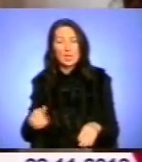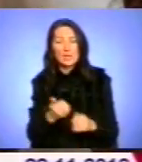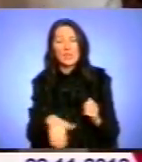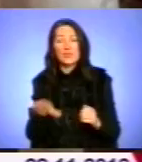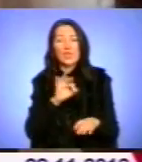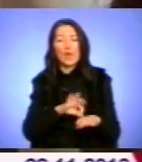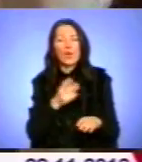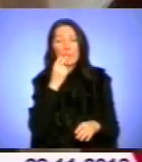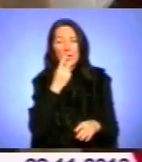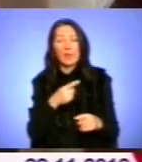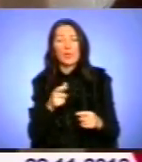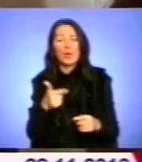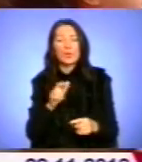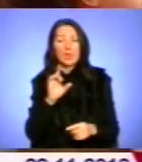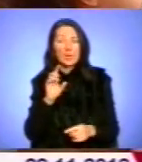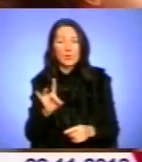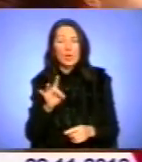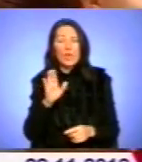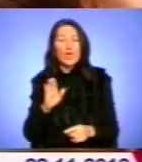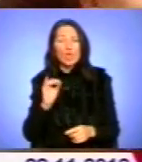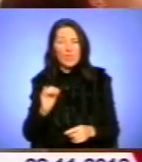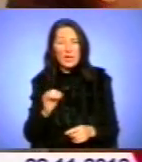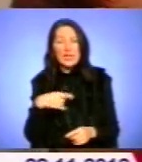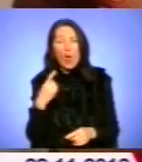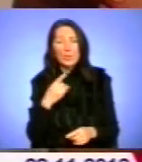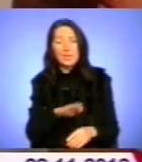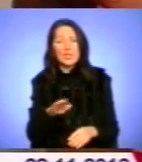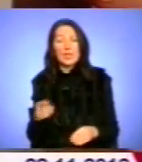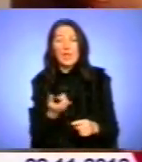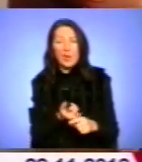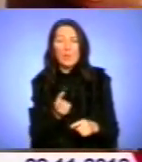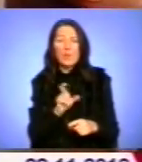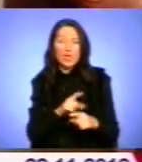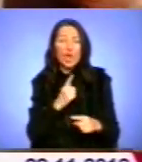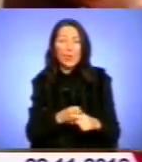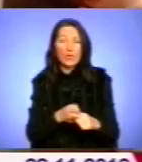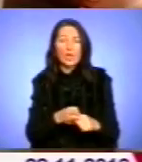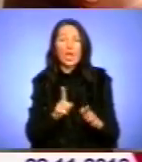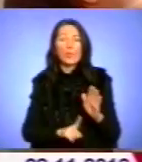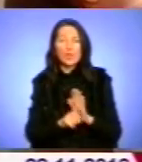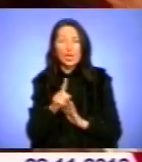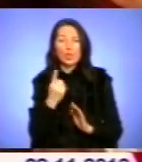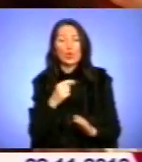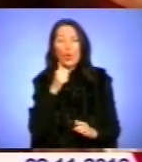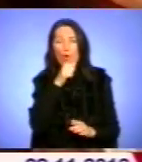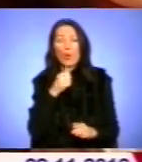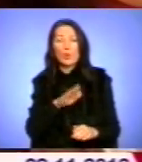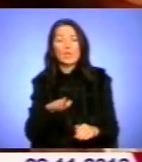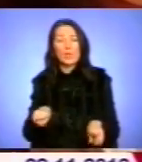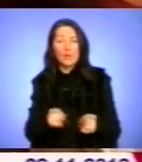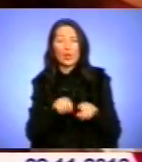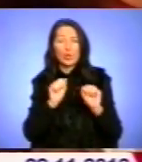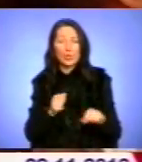та гострі респіраторно-вірусні інфекції в області – дітей більше половини. Починаючи з 1 року, дітям також можна